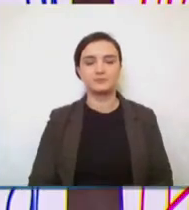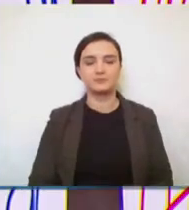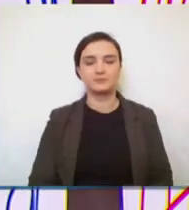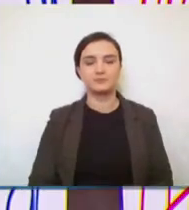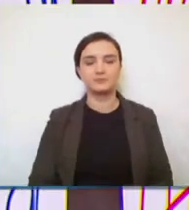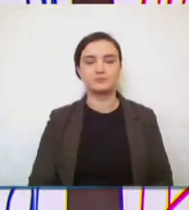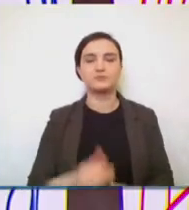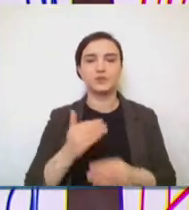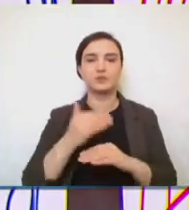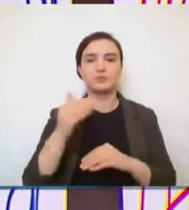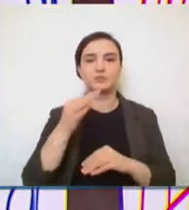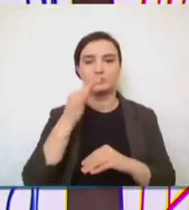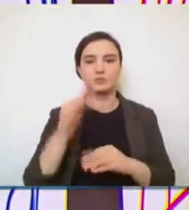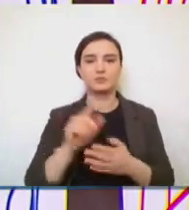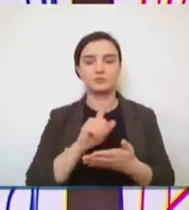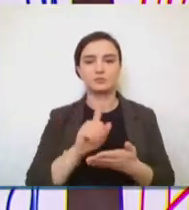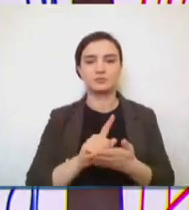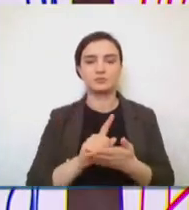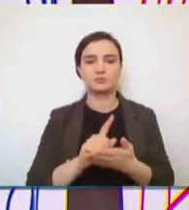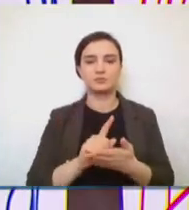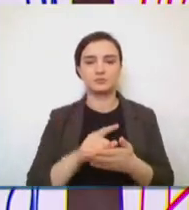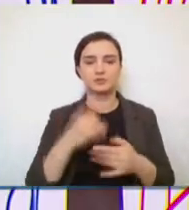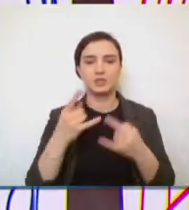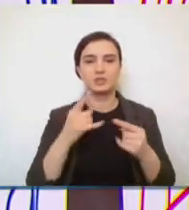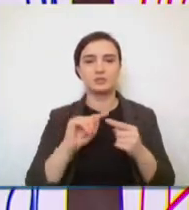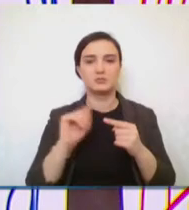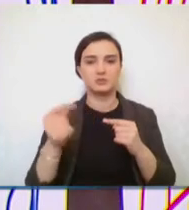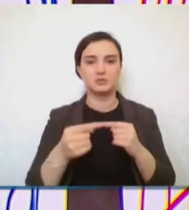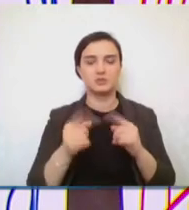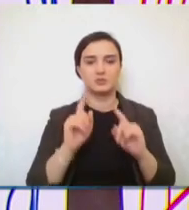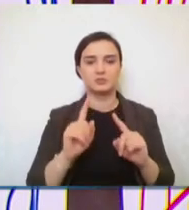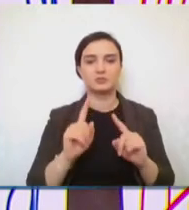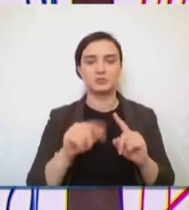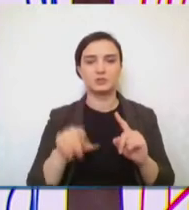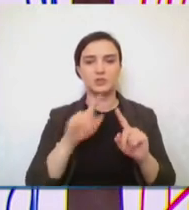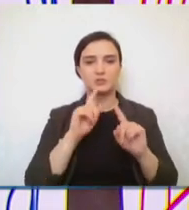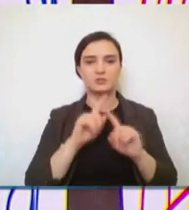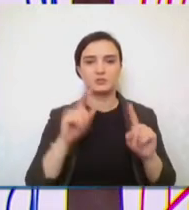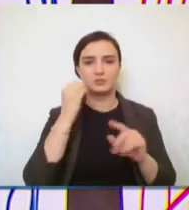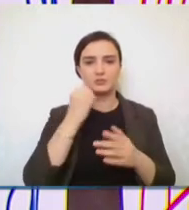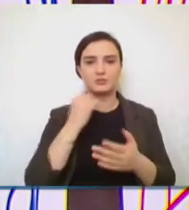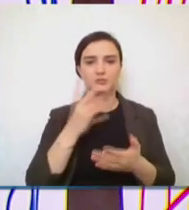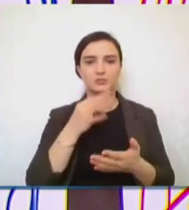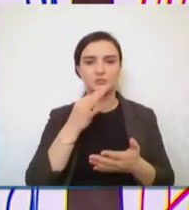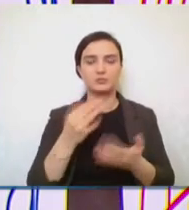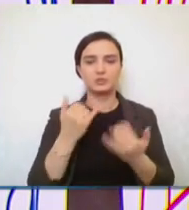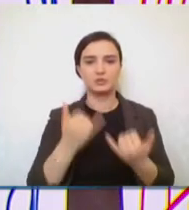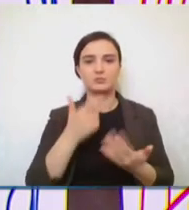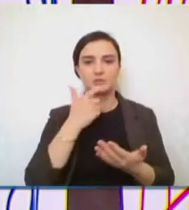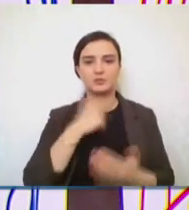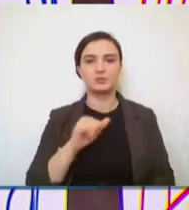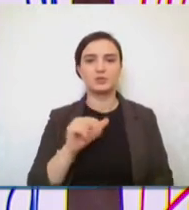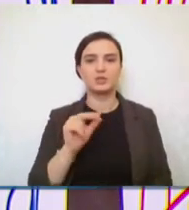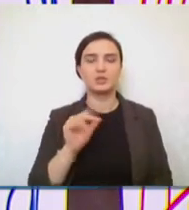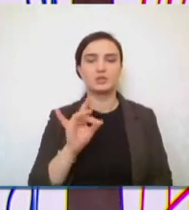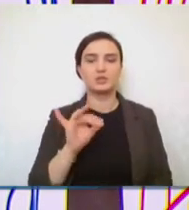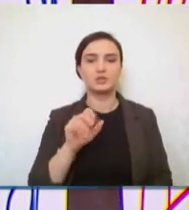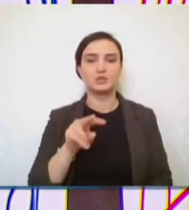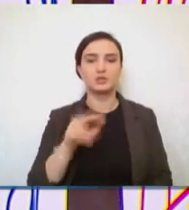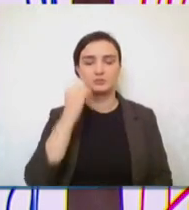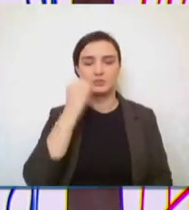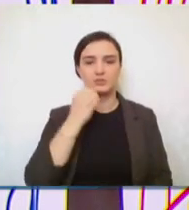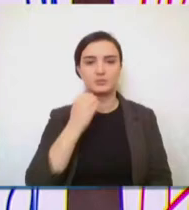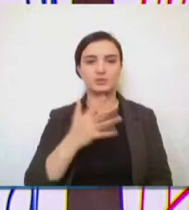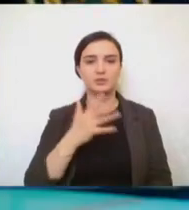პასუხს აუცილებლად კადრს მიღმაც. თუმცა განსაკუთრებული მადლობა უნდა უთხრა დღეს ბატონ არჩილს. აჩიკო, დიდი მადლობა